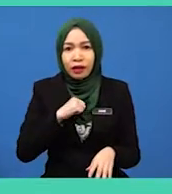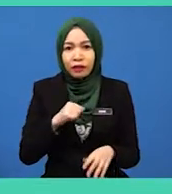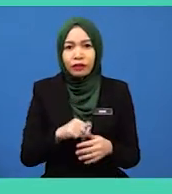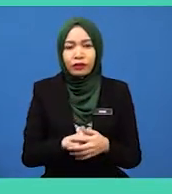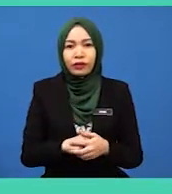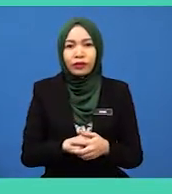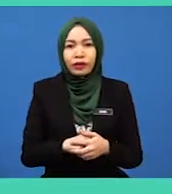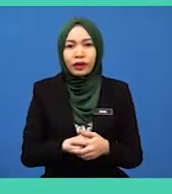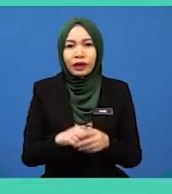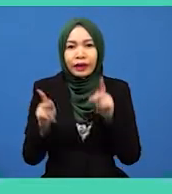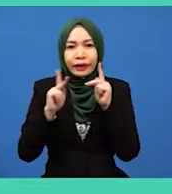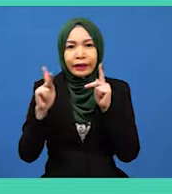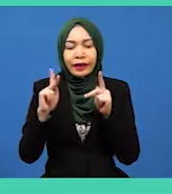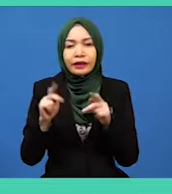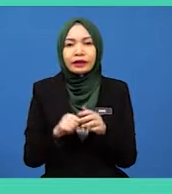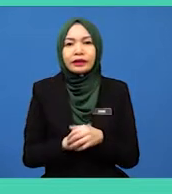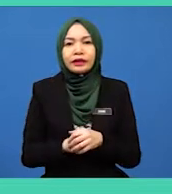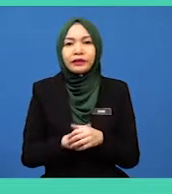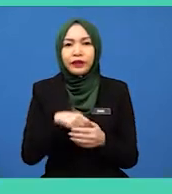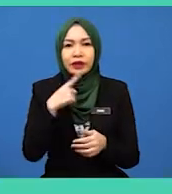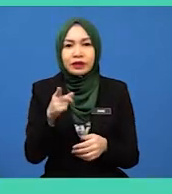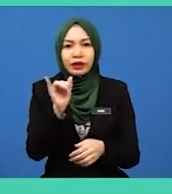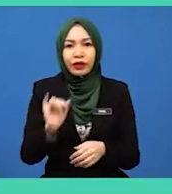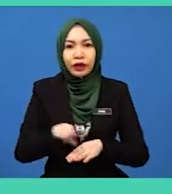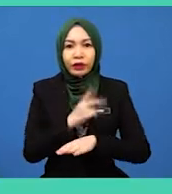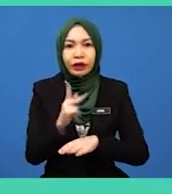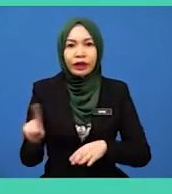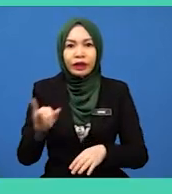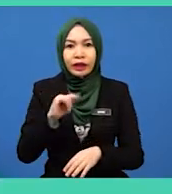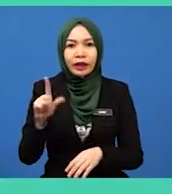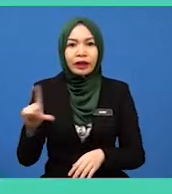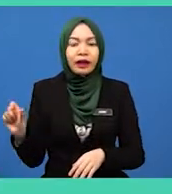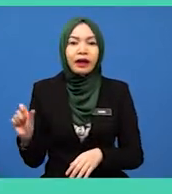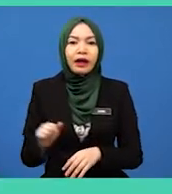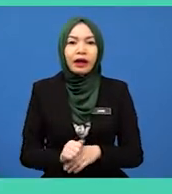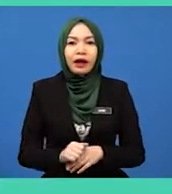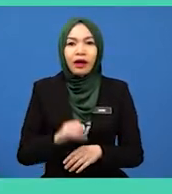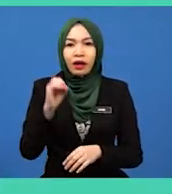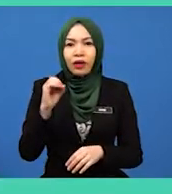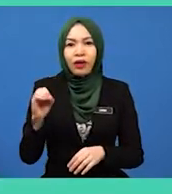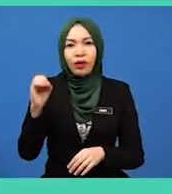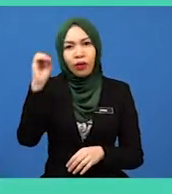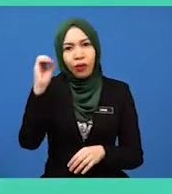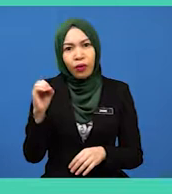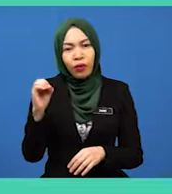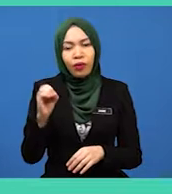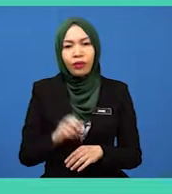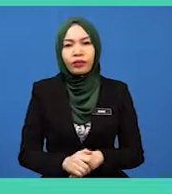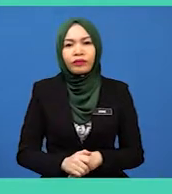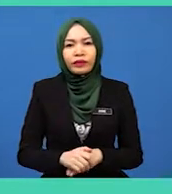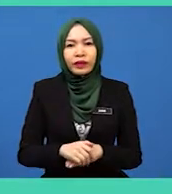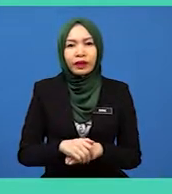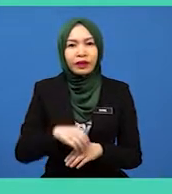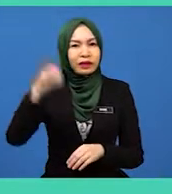Kata seru yang digunakan ialah, oh, yang menggambarkan tersedar dan juga kata